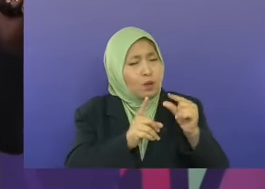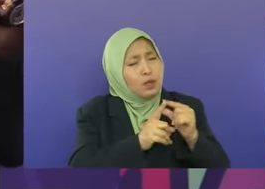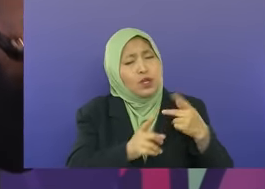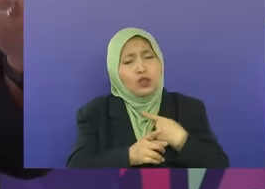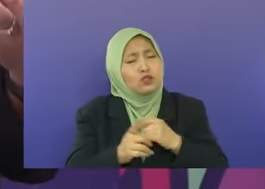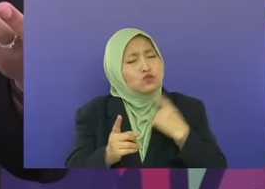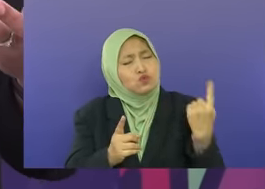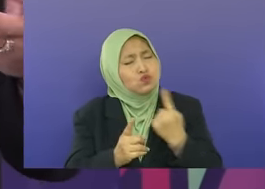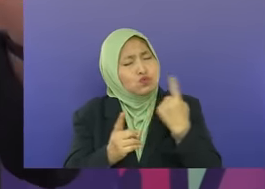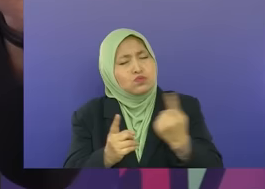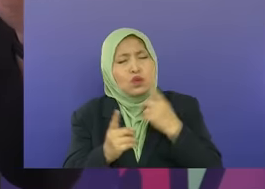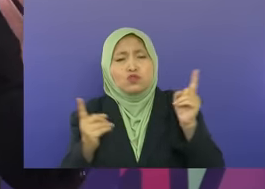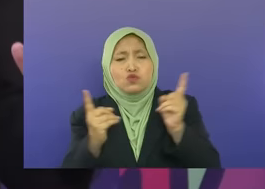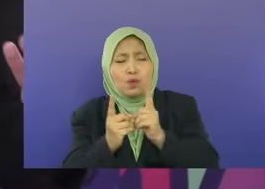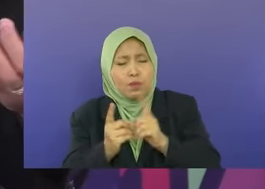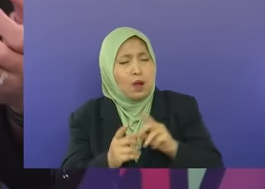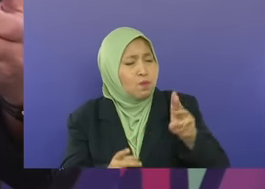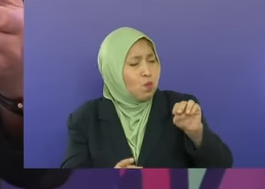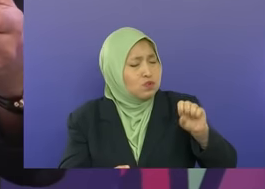coba